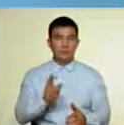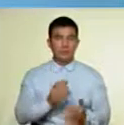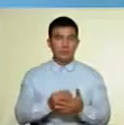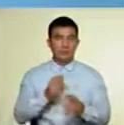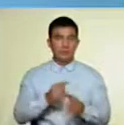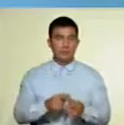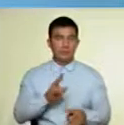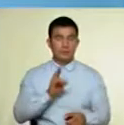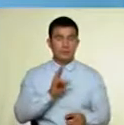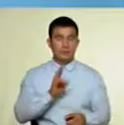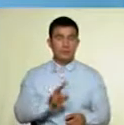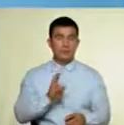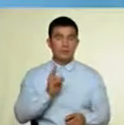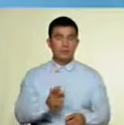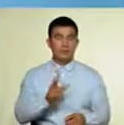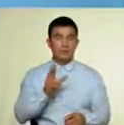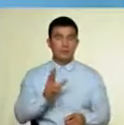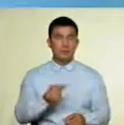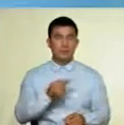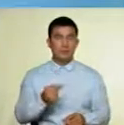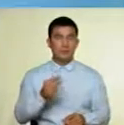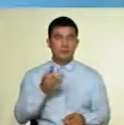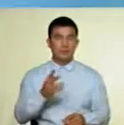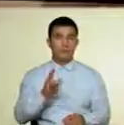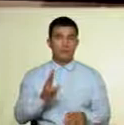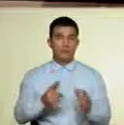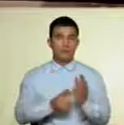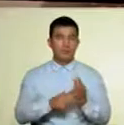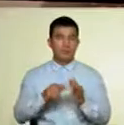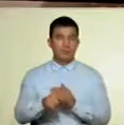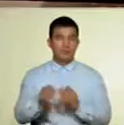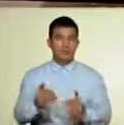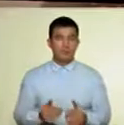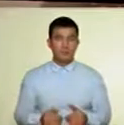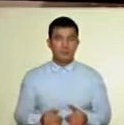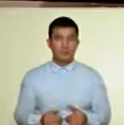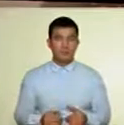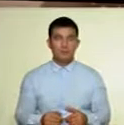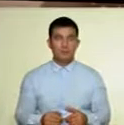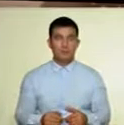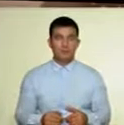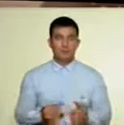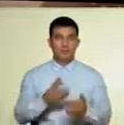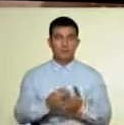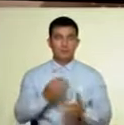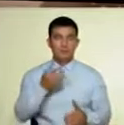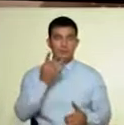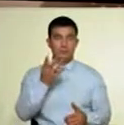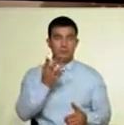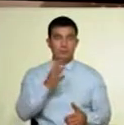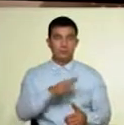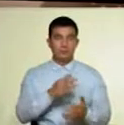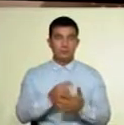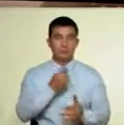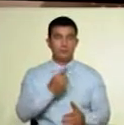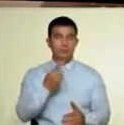kub minus 4 n 7 darajada. Demak bu 4 ta bir haddan